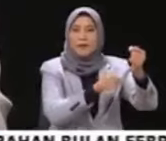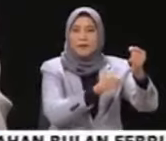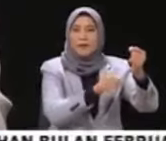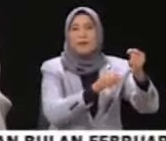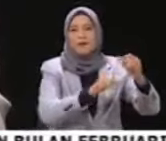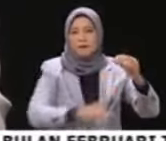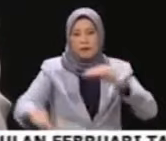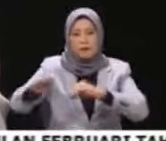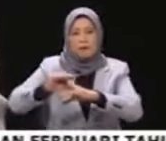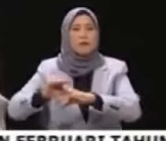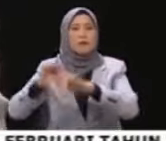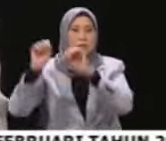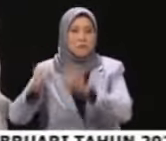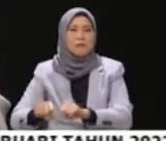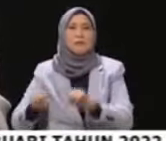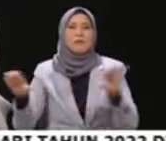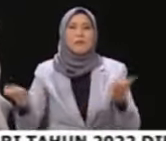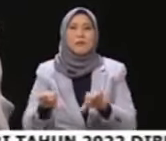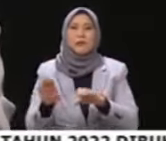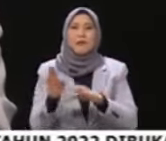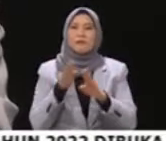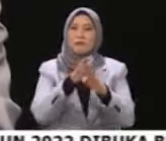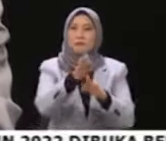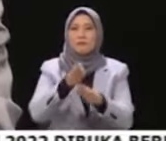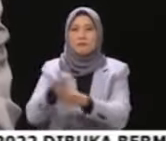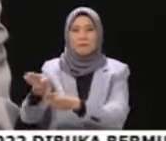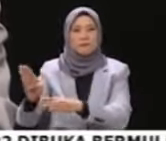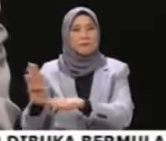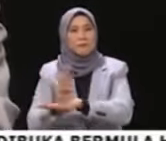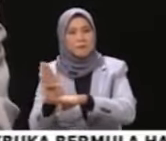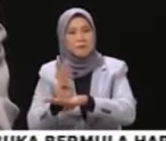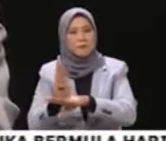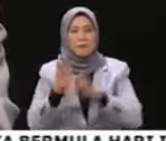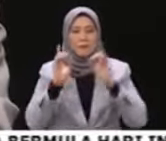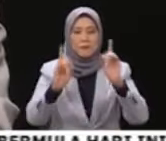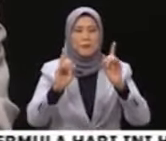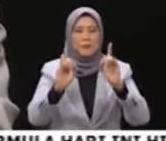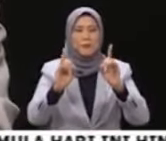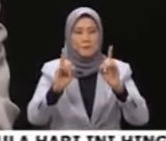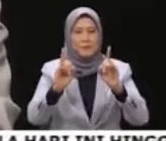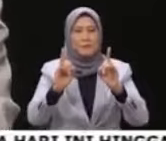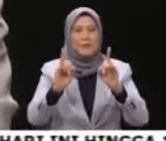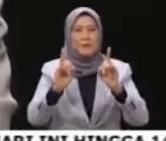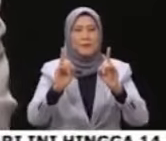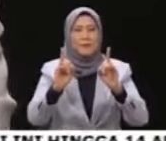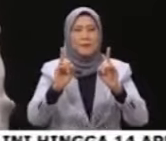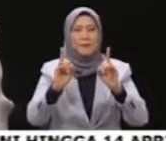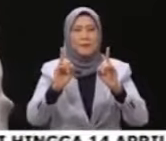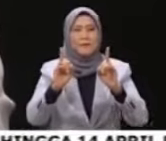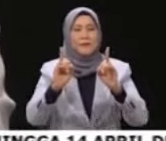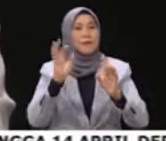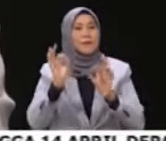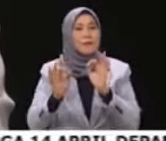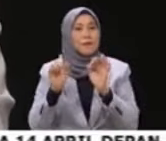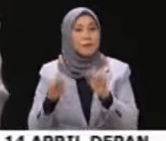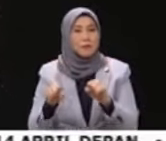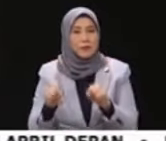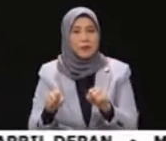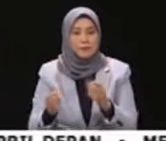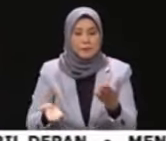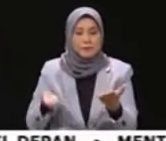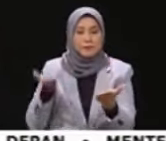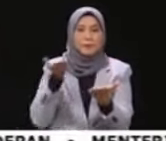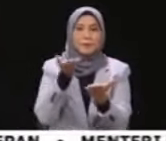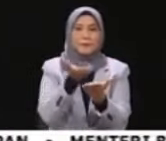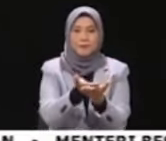buat benda-benda macam itu. Begitu juga dengan soal pendidikan yang saya tekankan juga soal pendidikan, iaitu kalau boleh kita nak